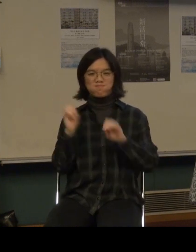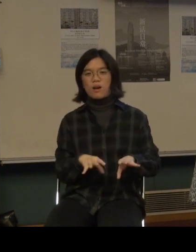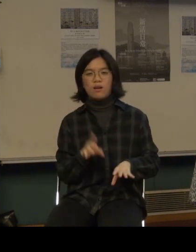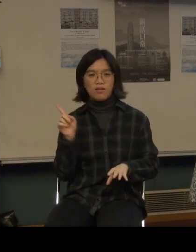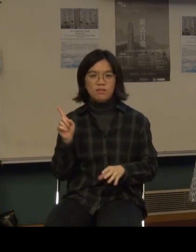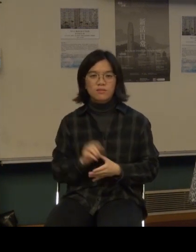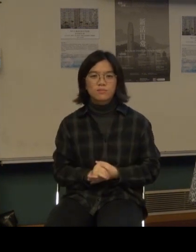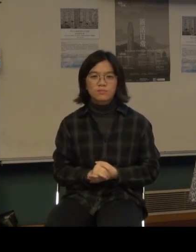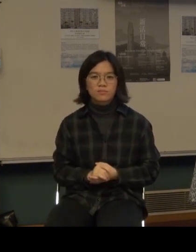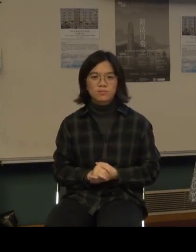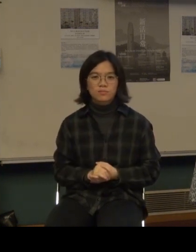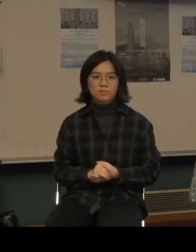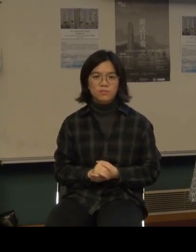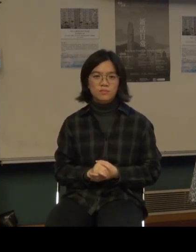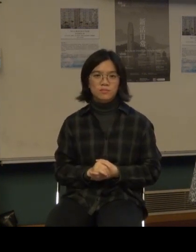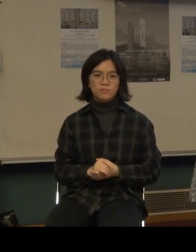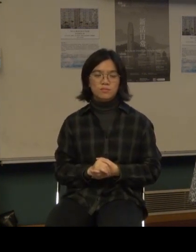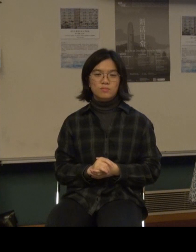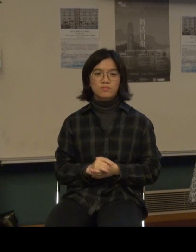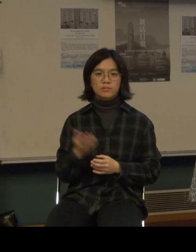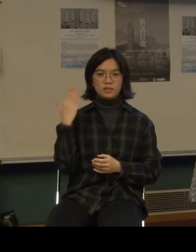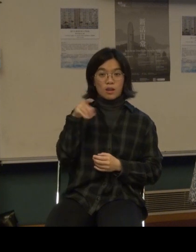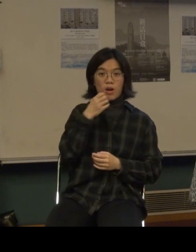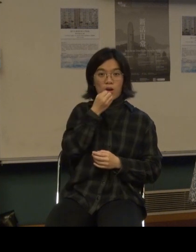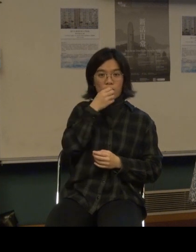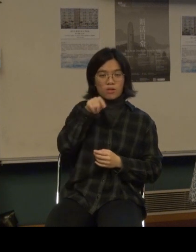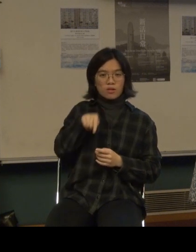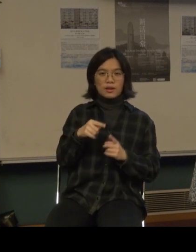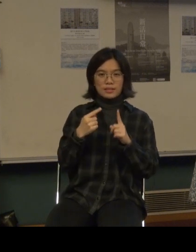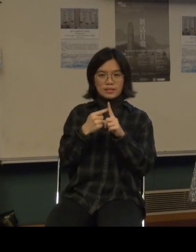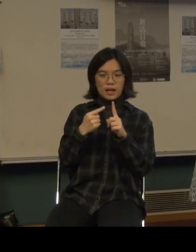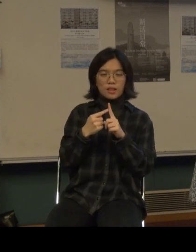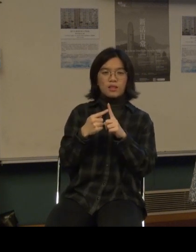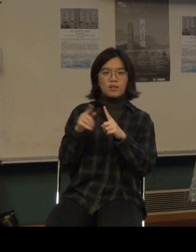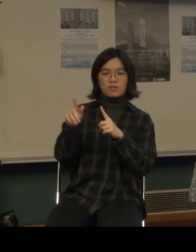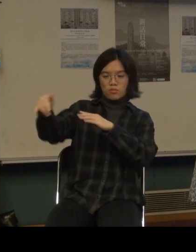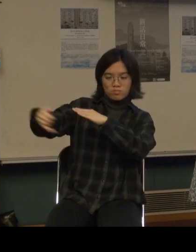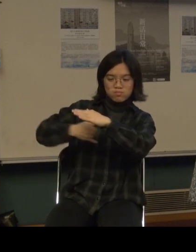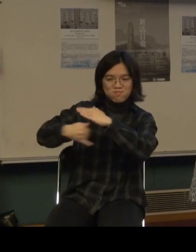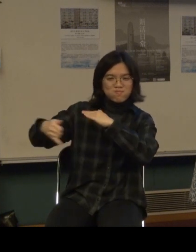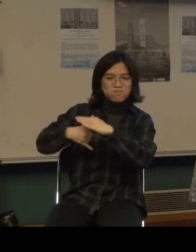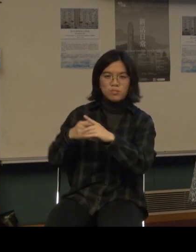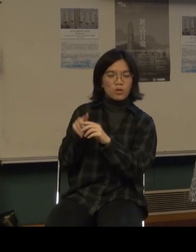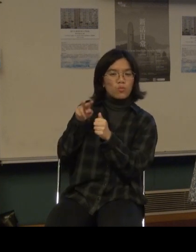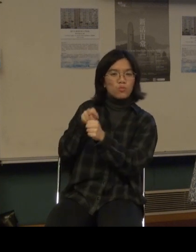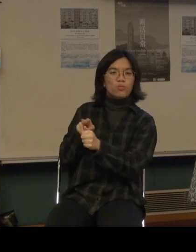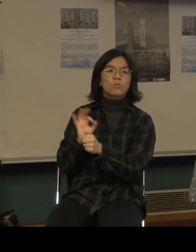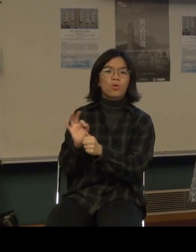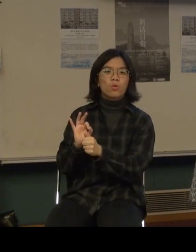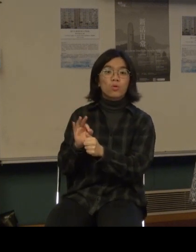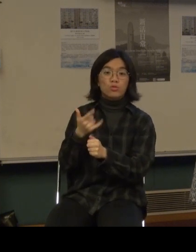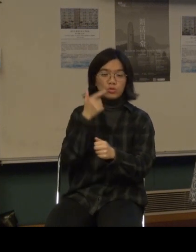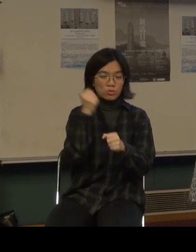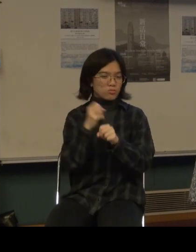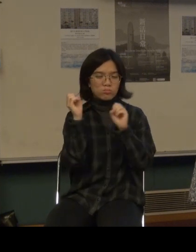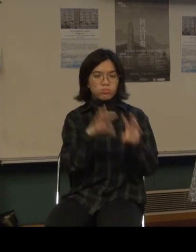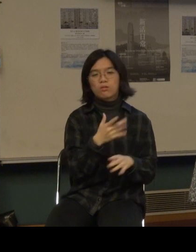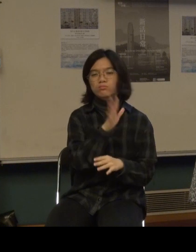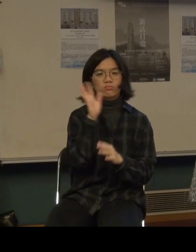人嘅來去咧，其實係冇一個管制嘅嚇。咁啊，好多人咧就因為大罷工咧，佢就翻去國